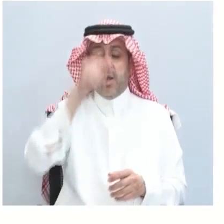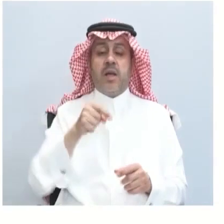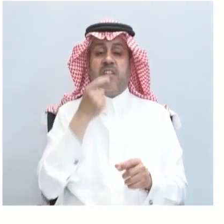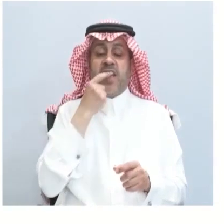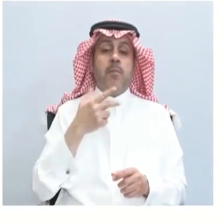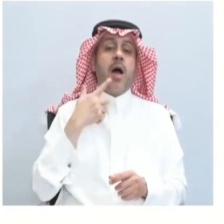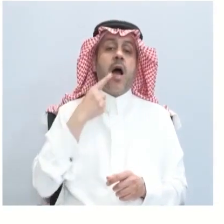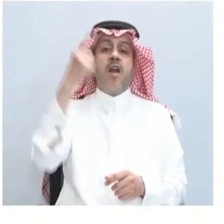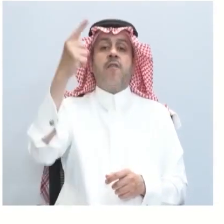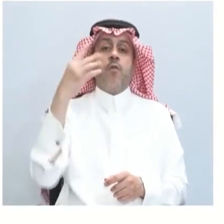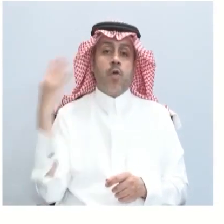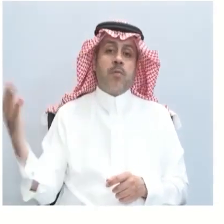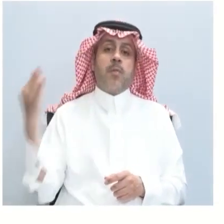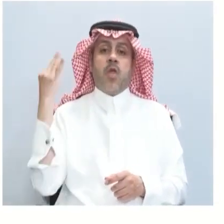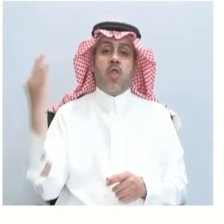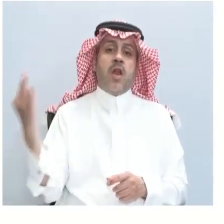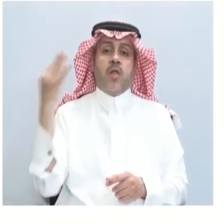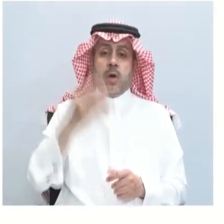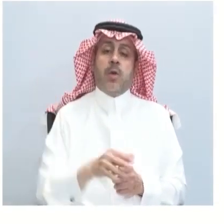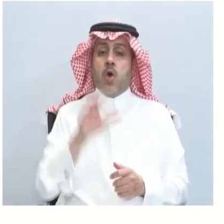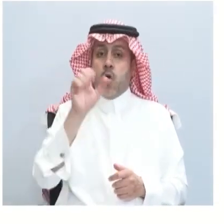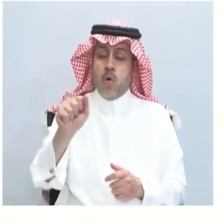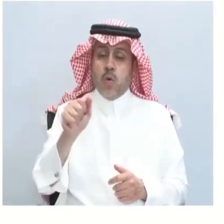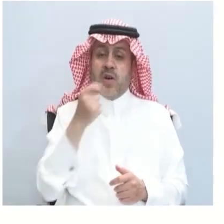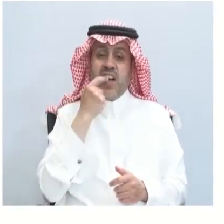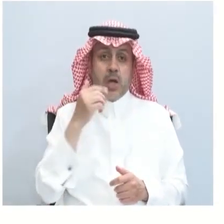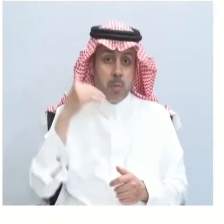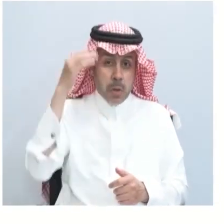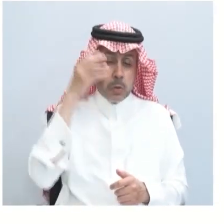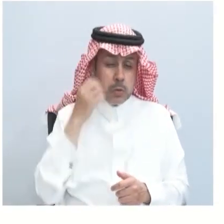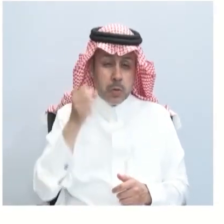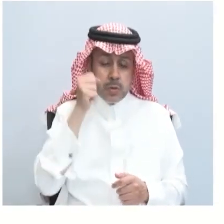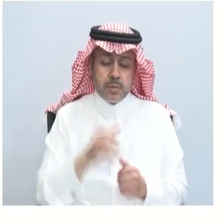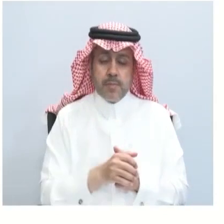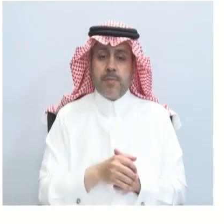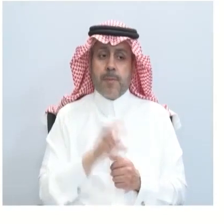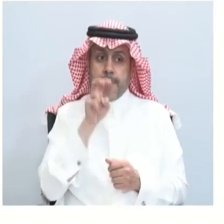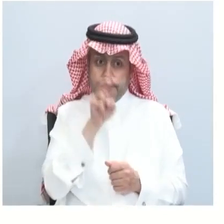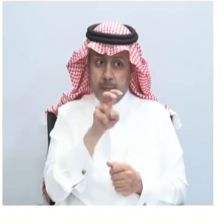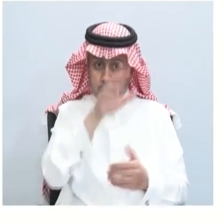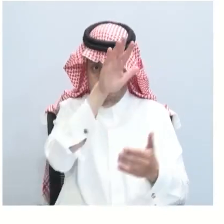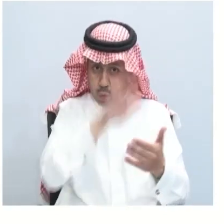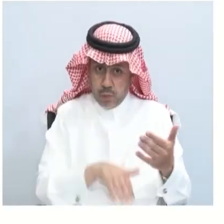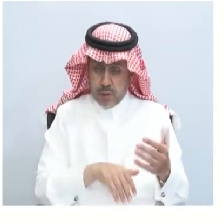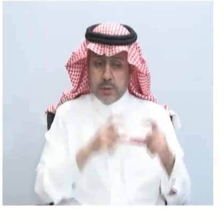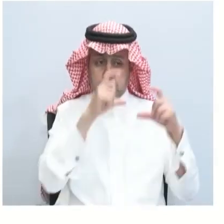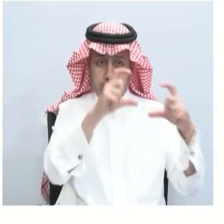1443 لنظام حقوقي كبير السن ورعايته وللاطلاع على ذلك كله